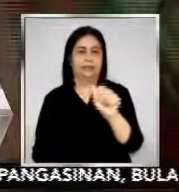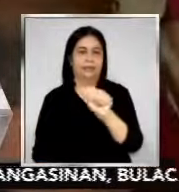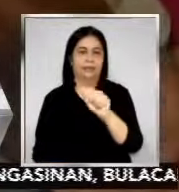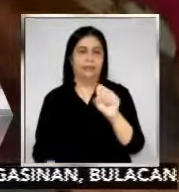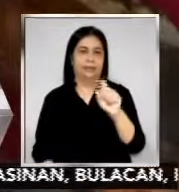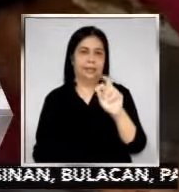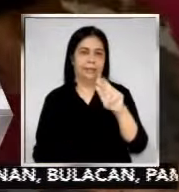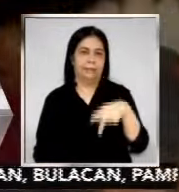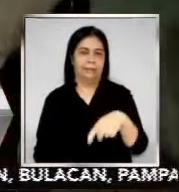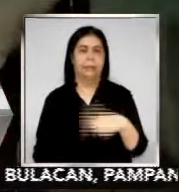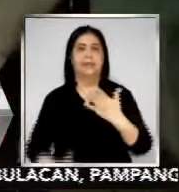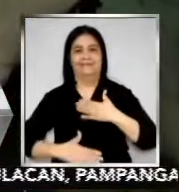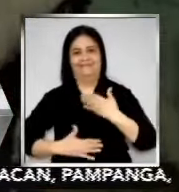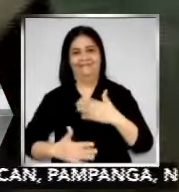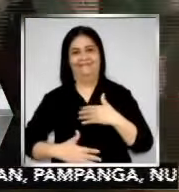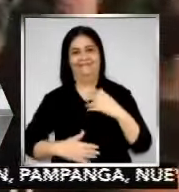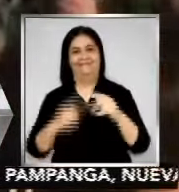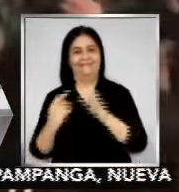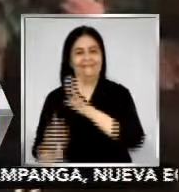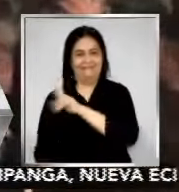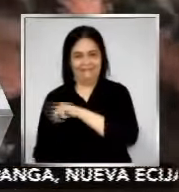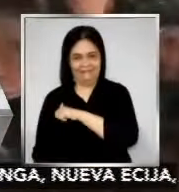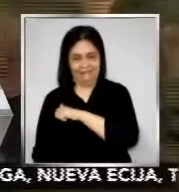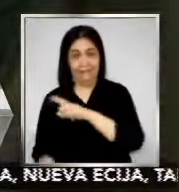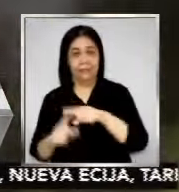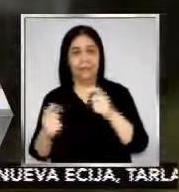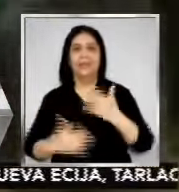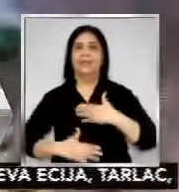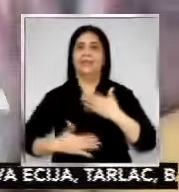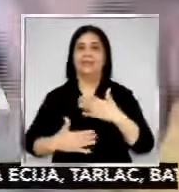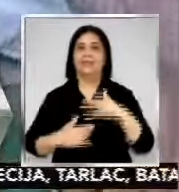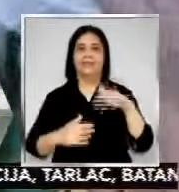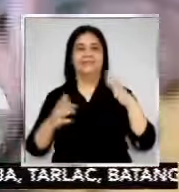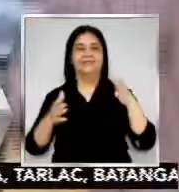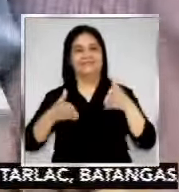Tuwang-tuwa ang mga Palestine at nagdiwang sa mga lansangan.